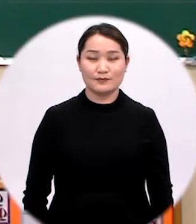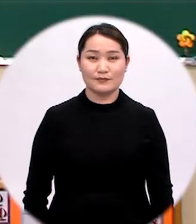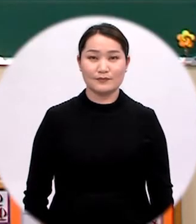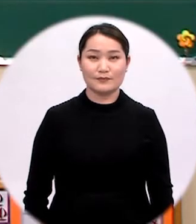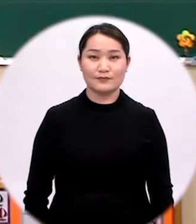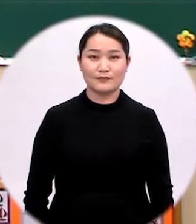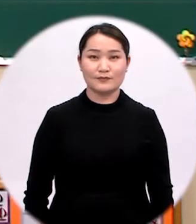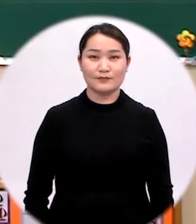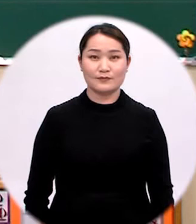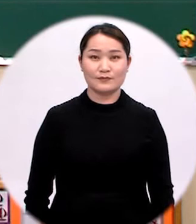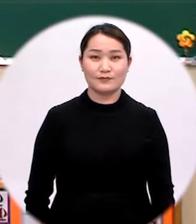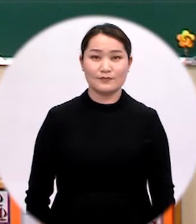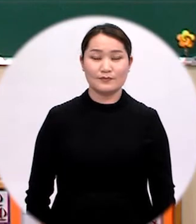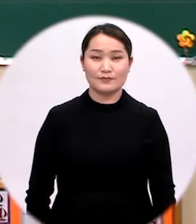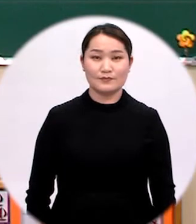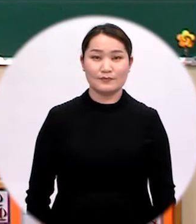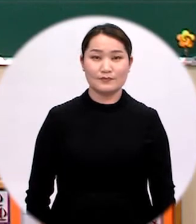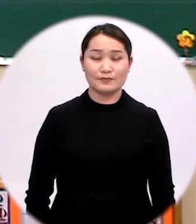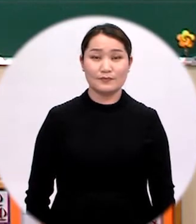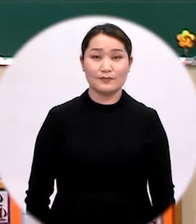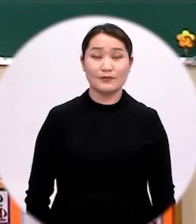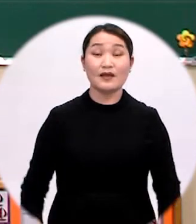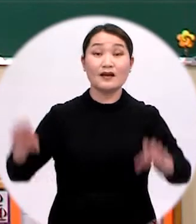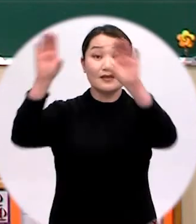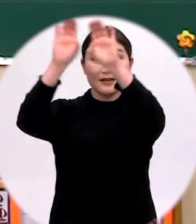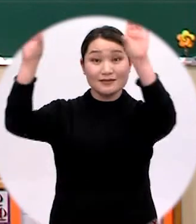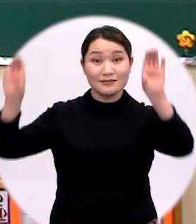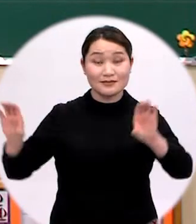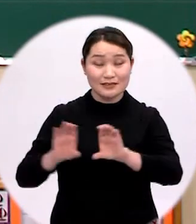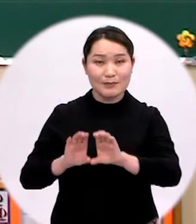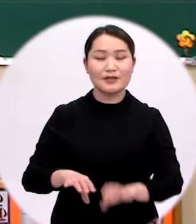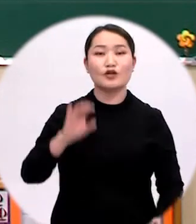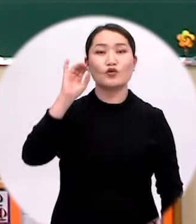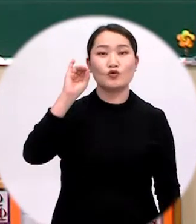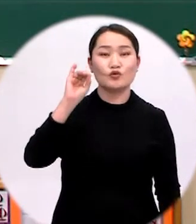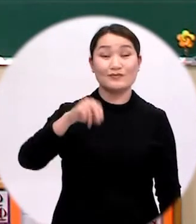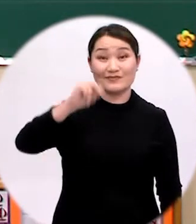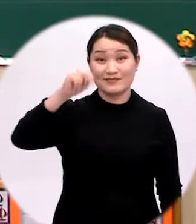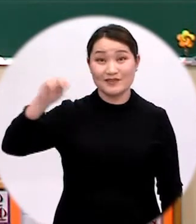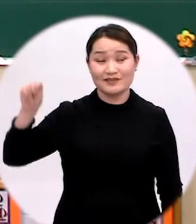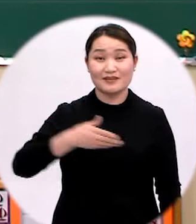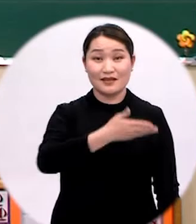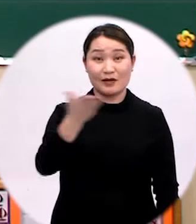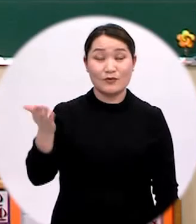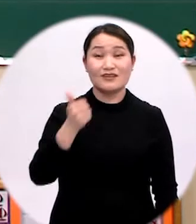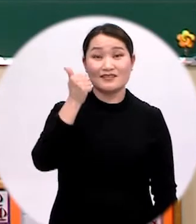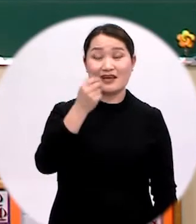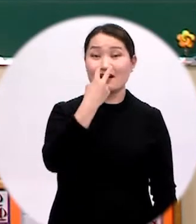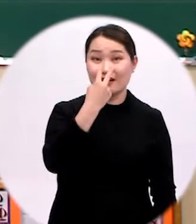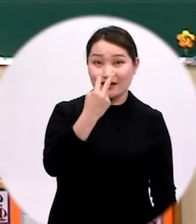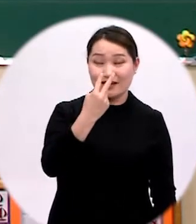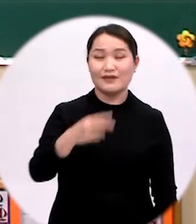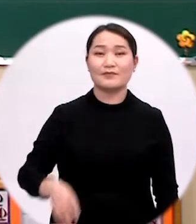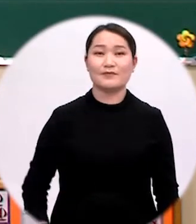Одоо багш нь юу үсгээ самбарт бичиж үзүүлээ. Та нар маань сайтар ажиглаад дараа нь тэмдэгтээ